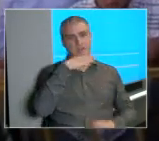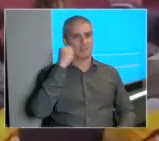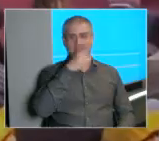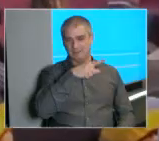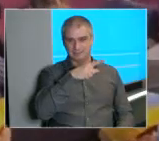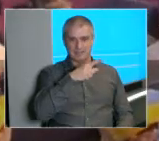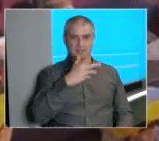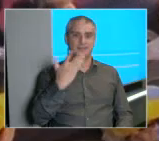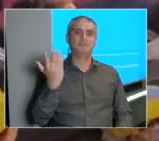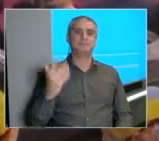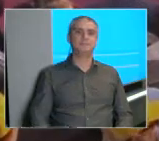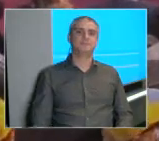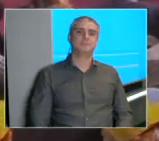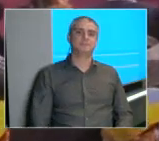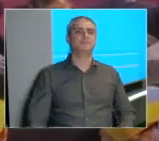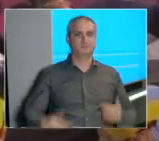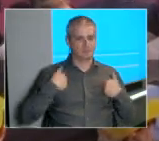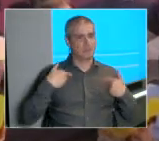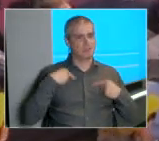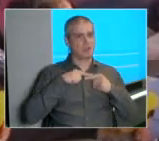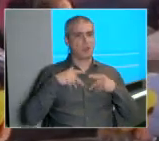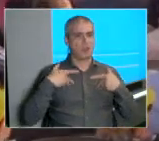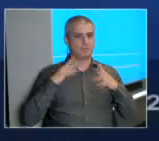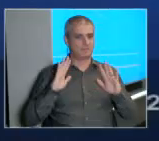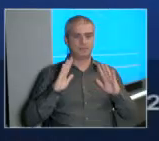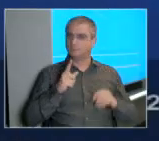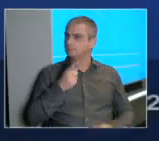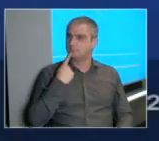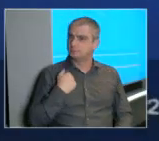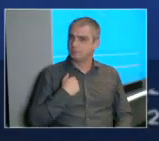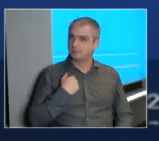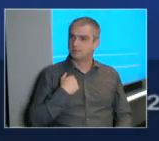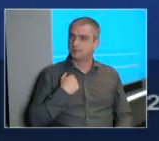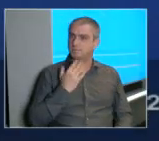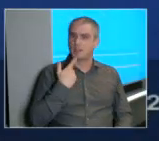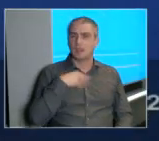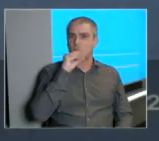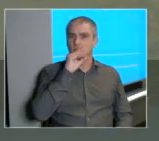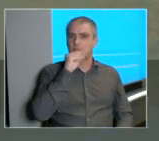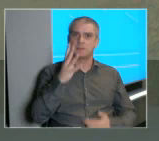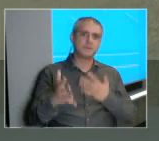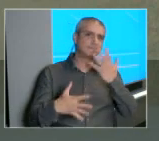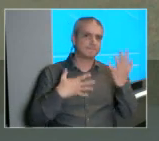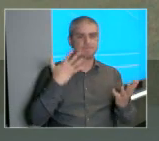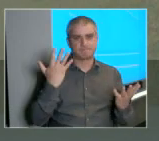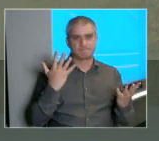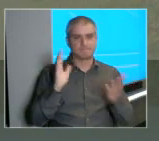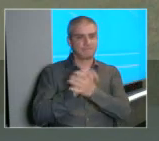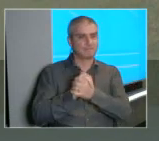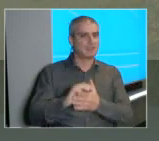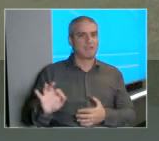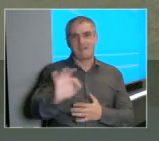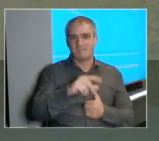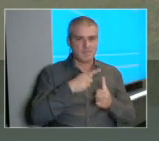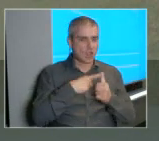נסראללה, ואני אופטימית. תגידי, רוני, כשאנחנו מדברים ככה בין החברות